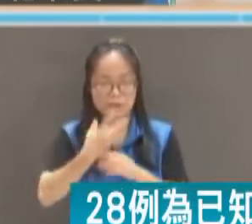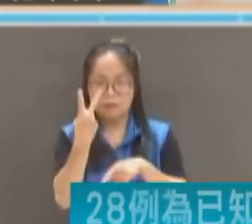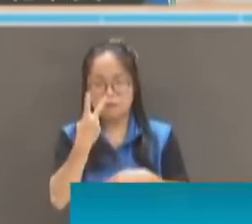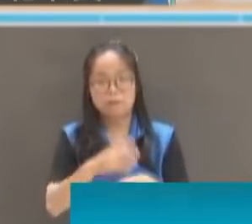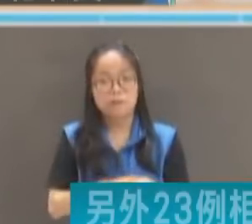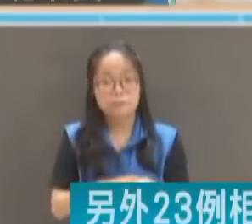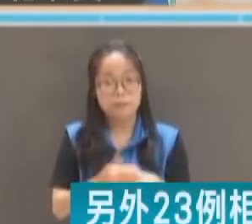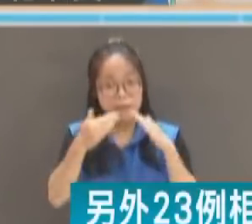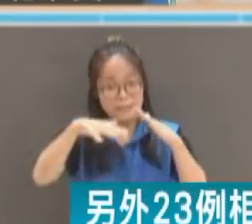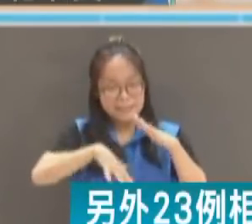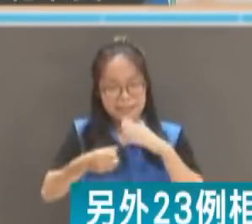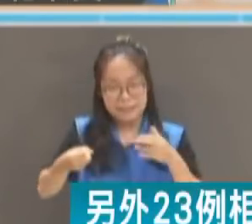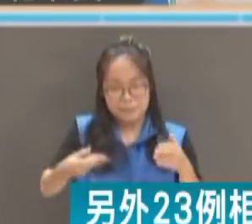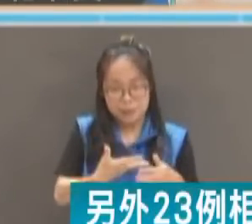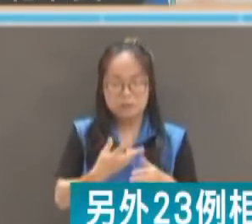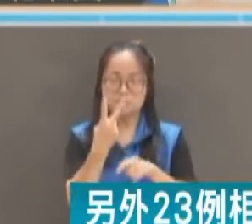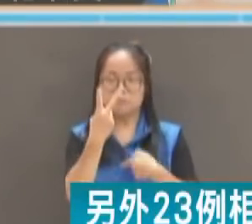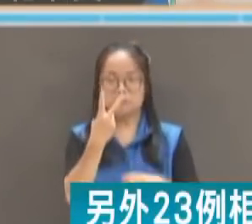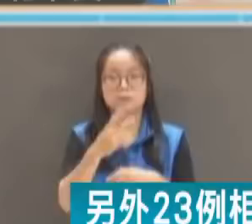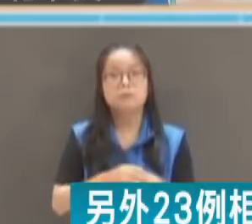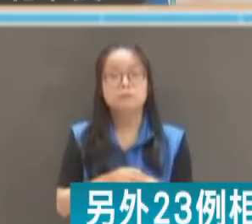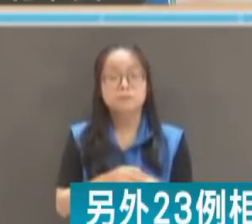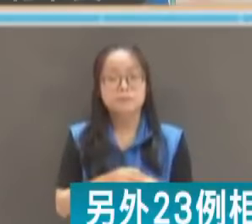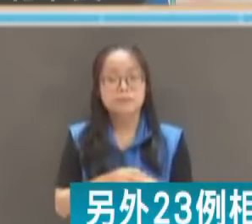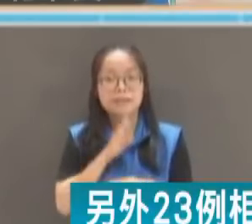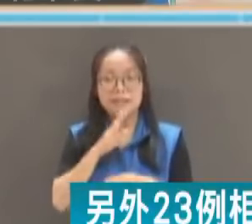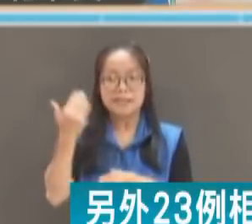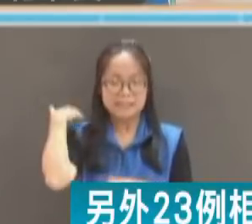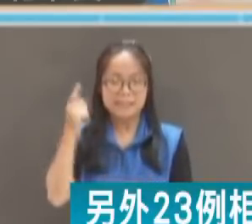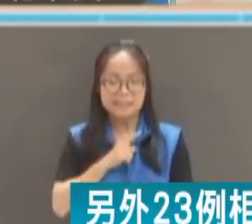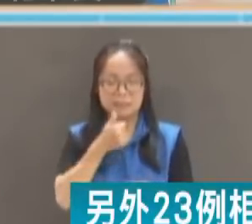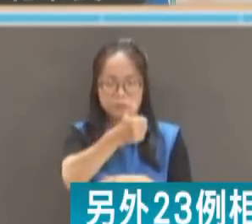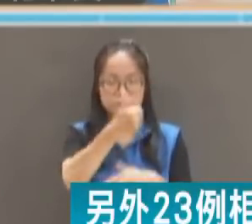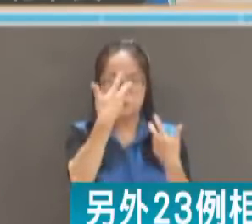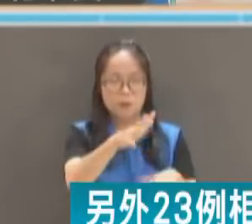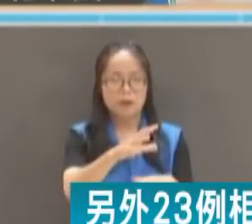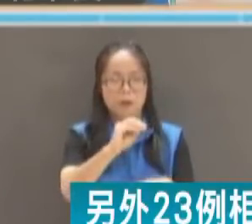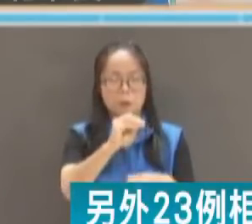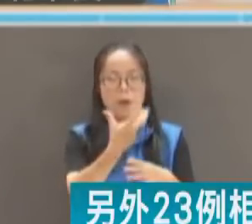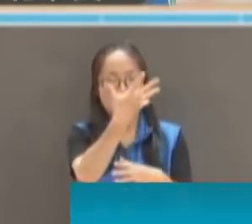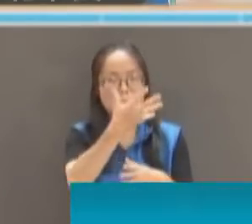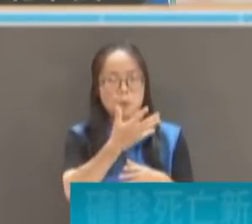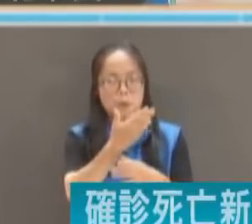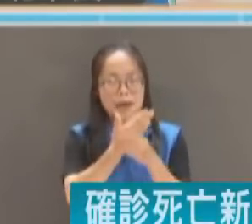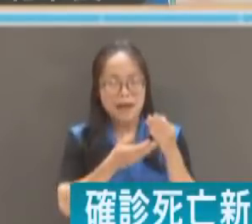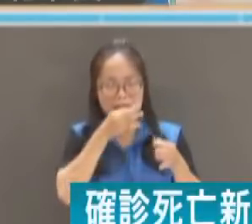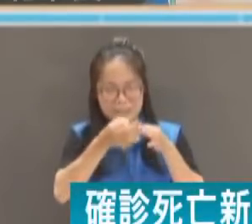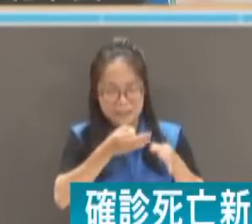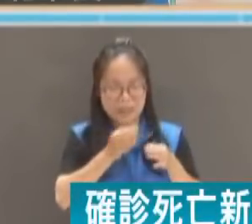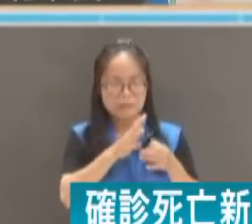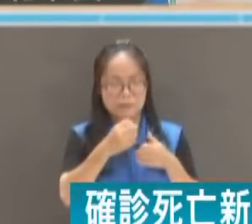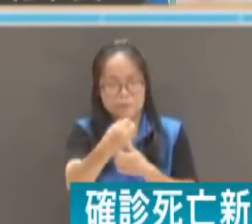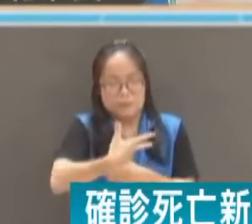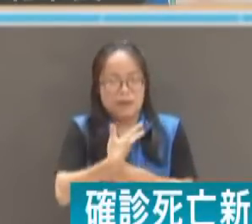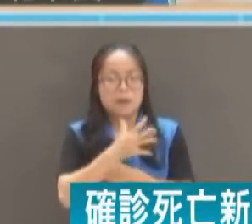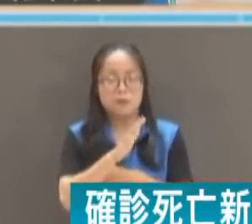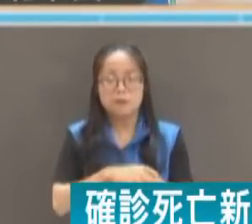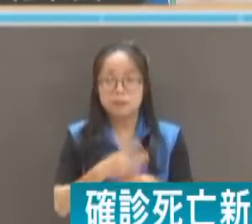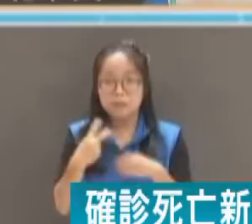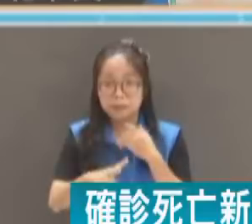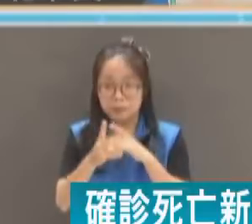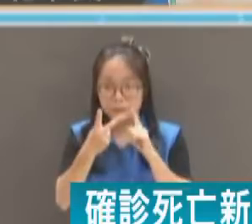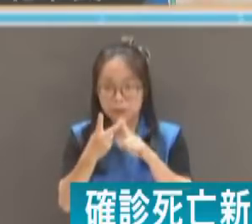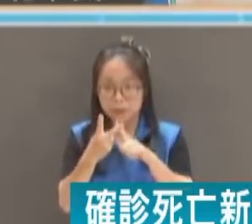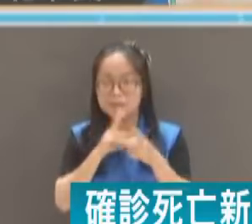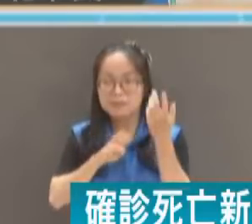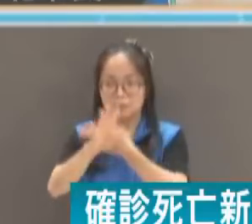面有两个人，一个是曾经到万华的茶室喝茶所染疫的，一个是在